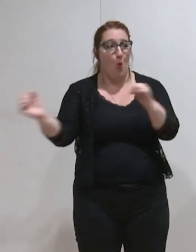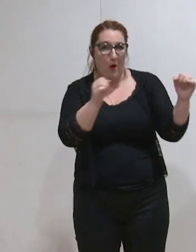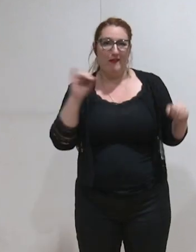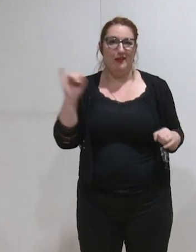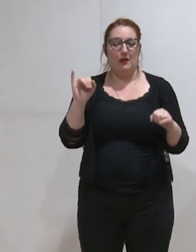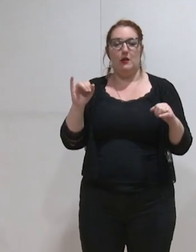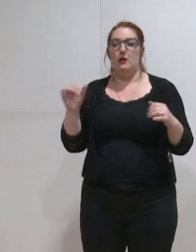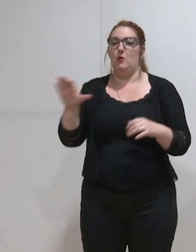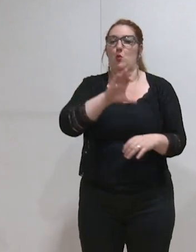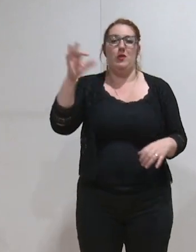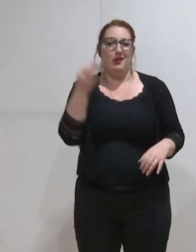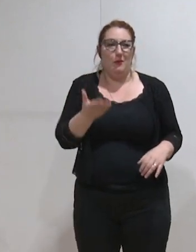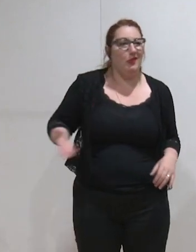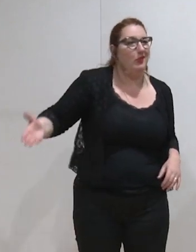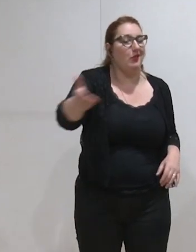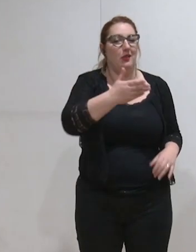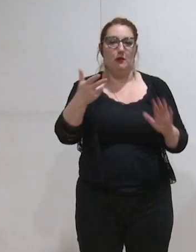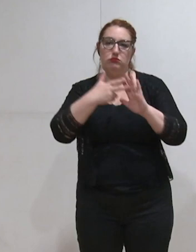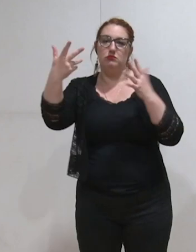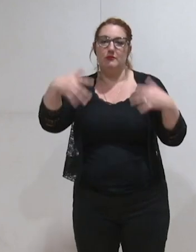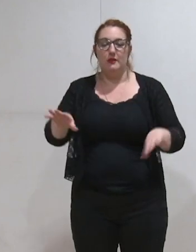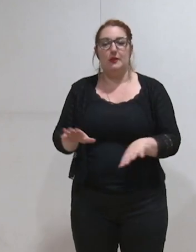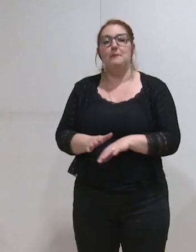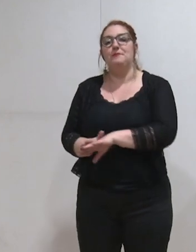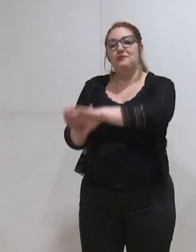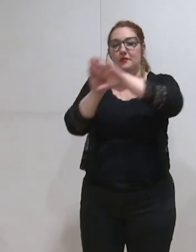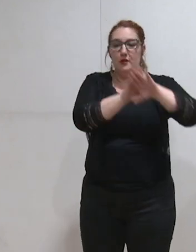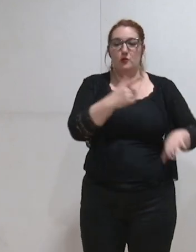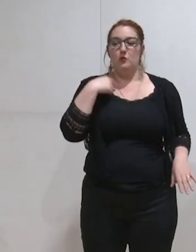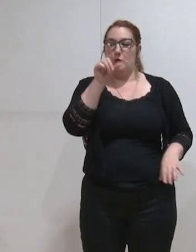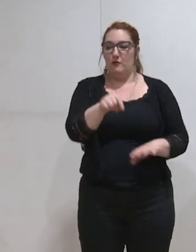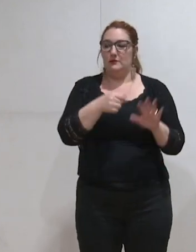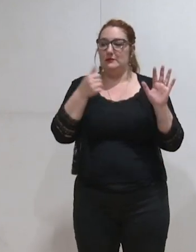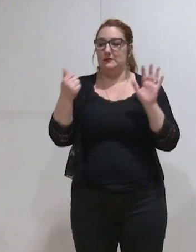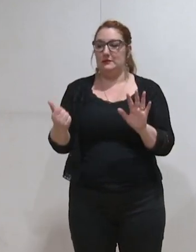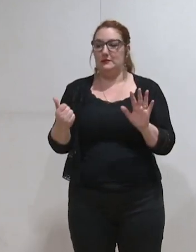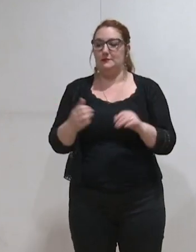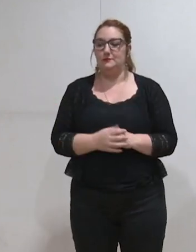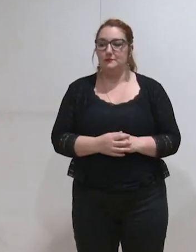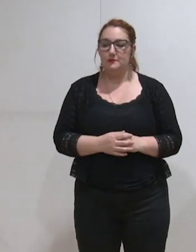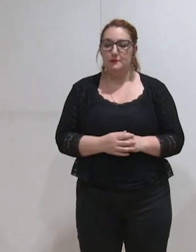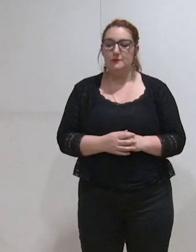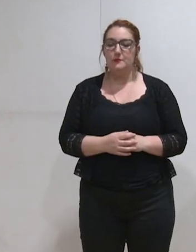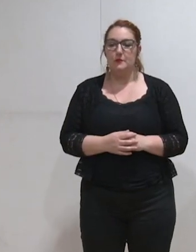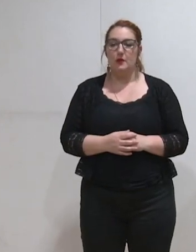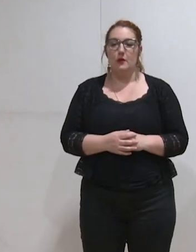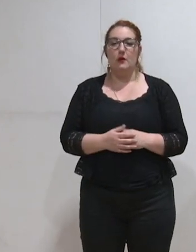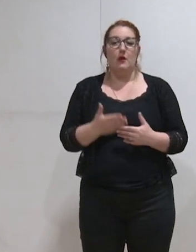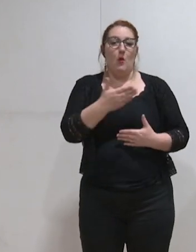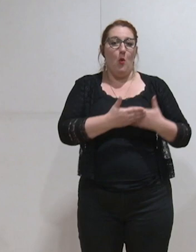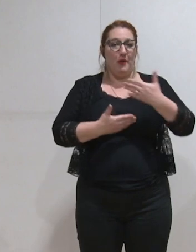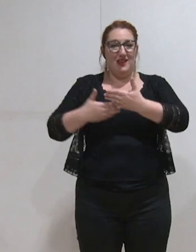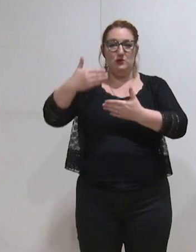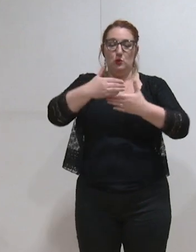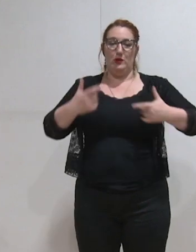pour unanimité délibération 25 adoptée la 26 c'est une opération